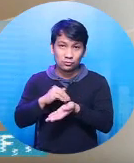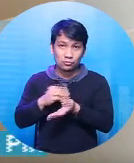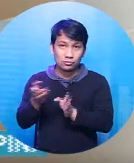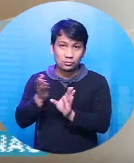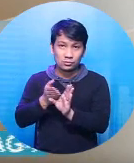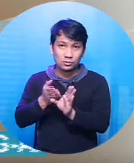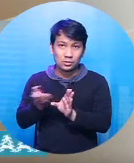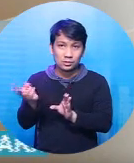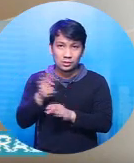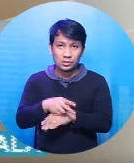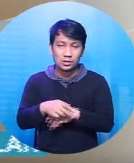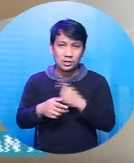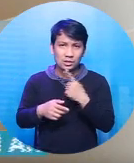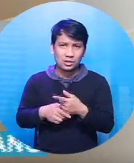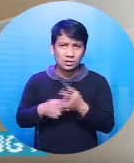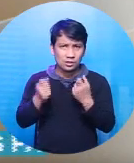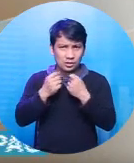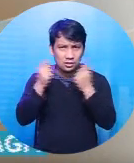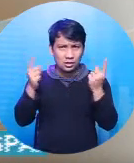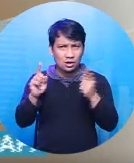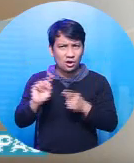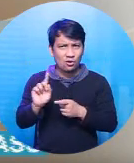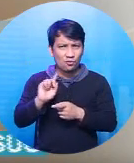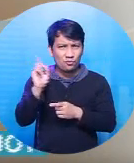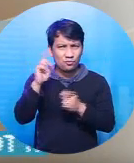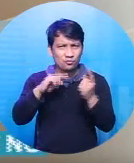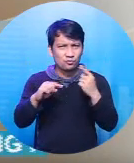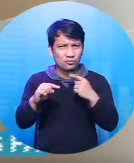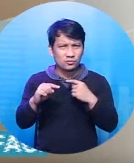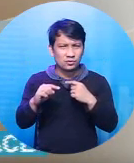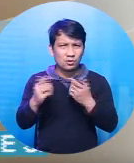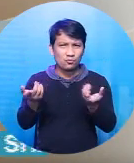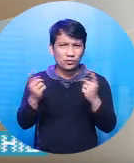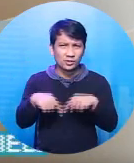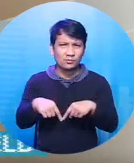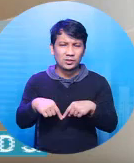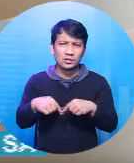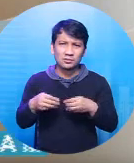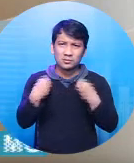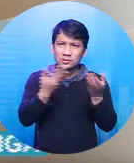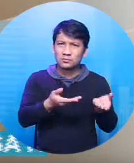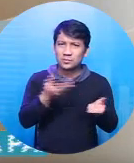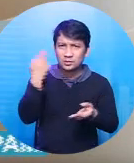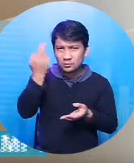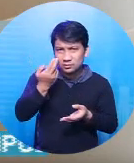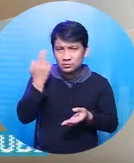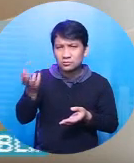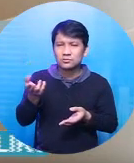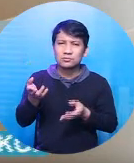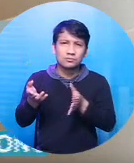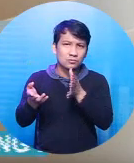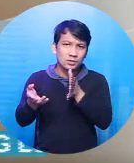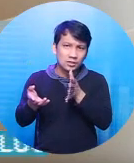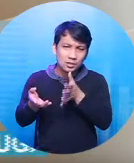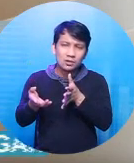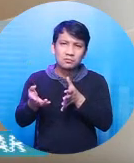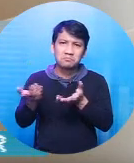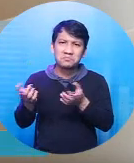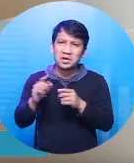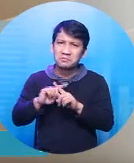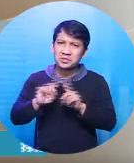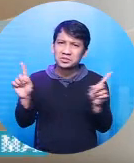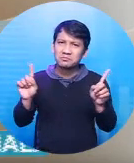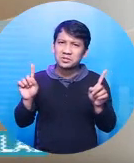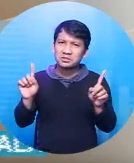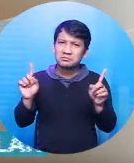para okay, malaman natin kung bakit nga nangyari ito, although nagbigay ng dahilan yung nanay, baka meron pa ibang